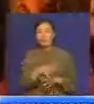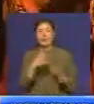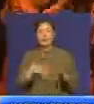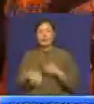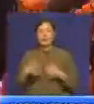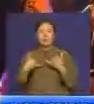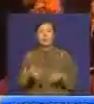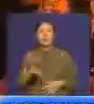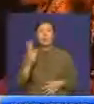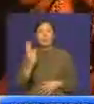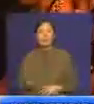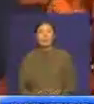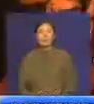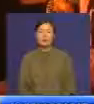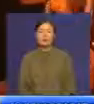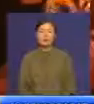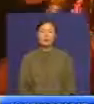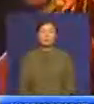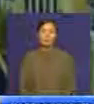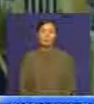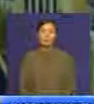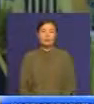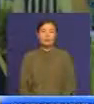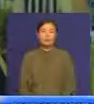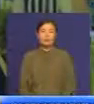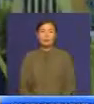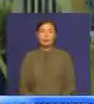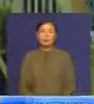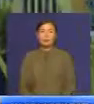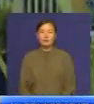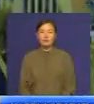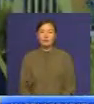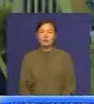всех регионов насыщенной творческой программой.